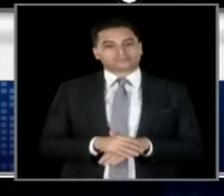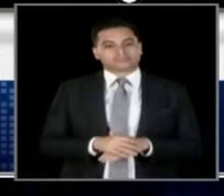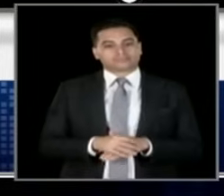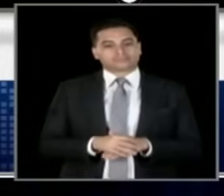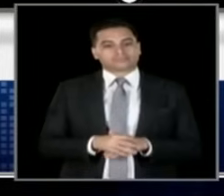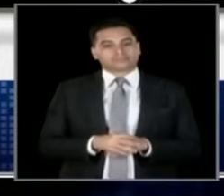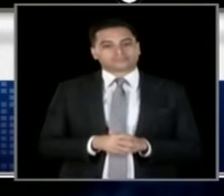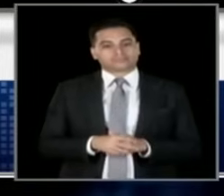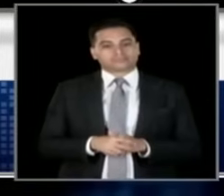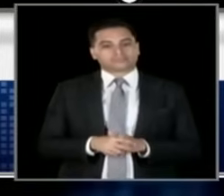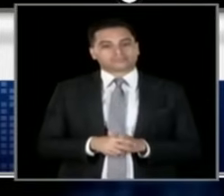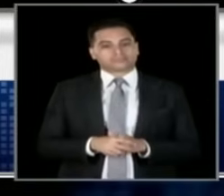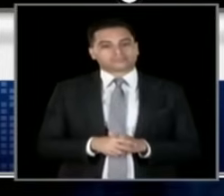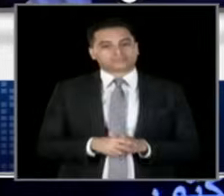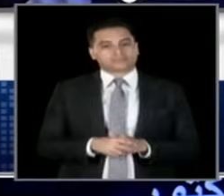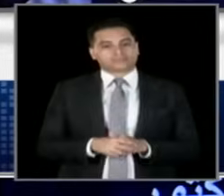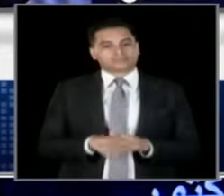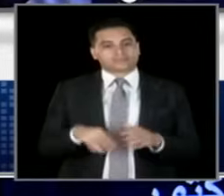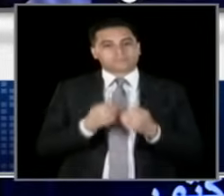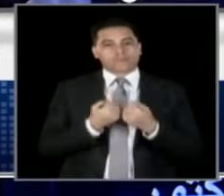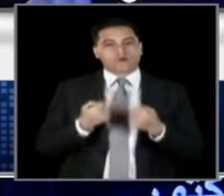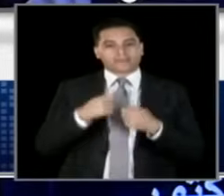دوله المرابطين. مغرب.